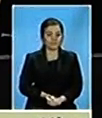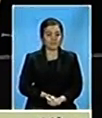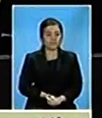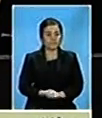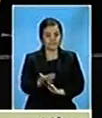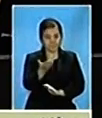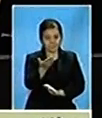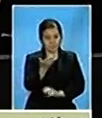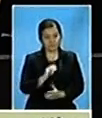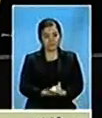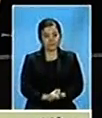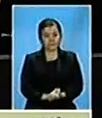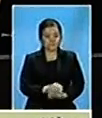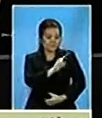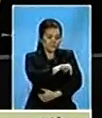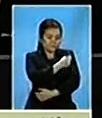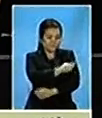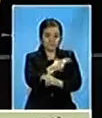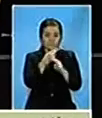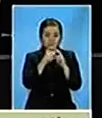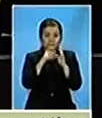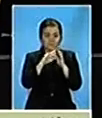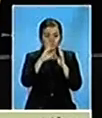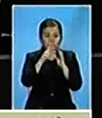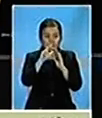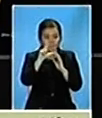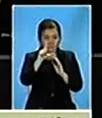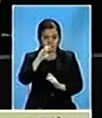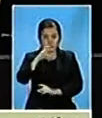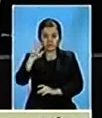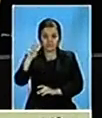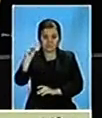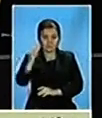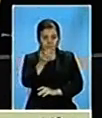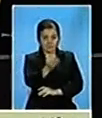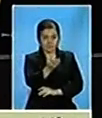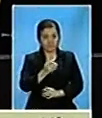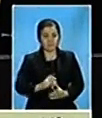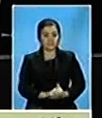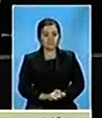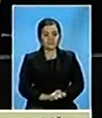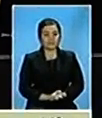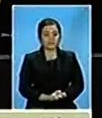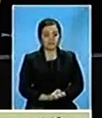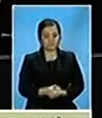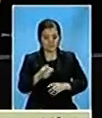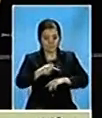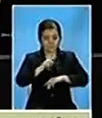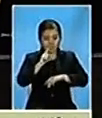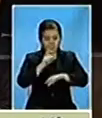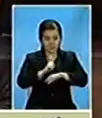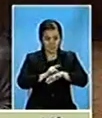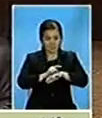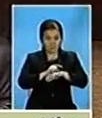เชิญท่านหมอเฉลิมชัยครับเชิญคร ับคุณยอดท่านประธานคุณอากาศตรีเฉลิมชัยเครืองามในฐานะกร